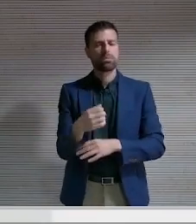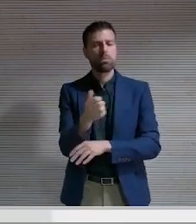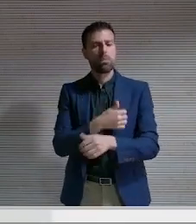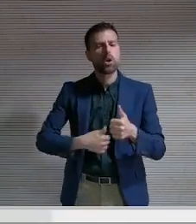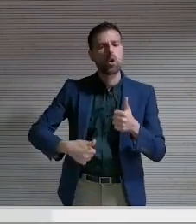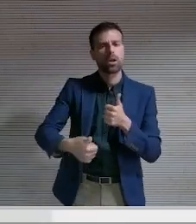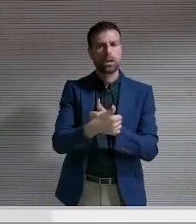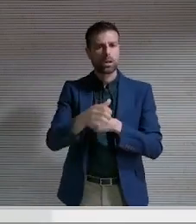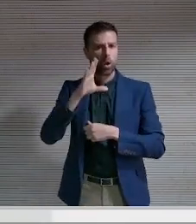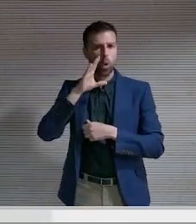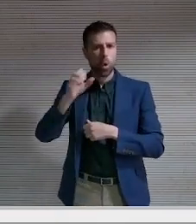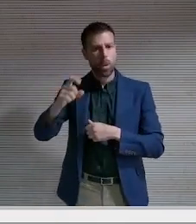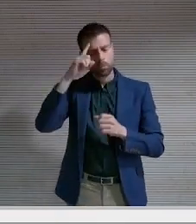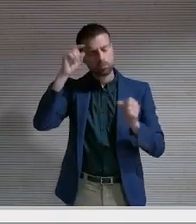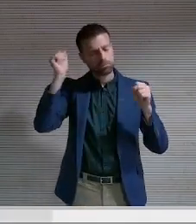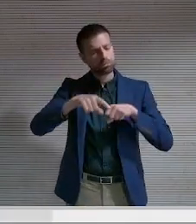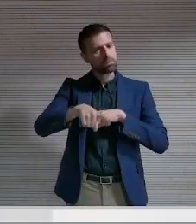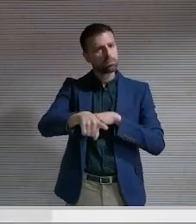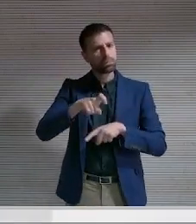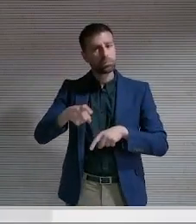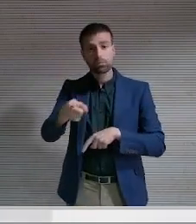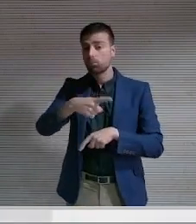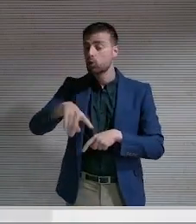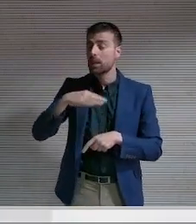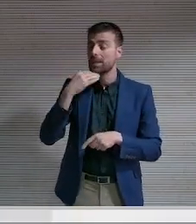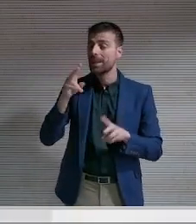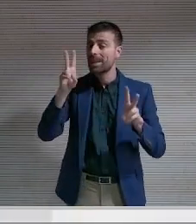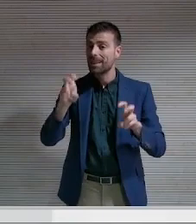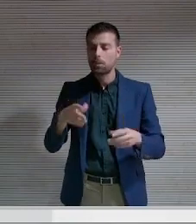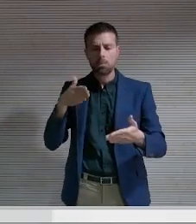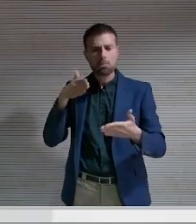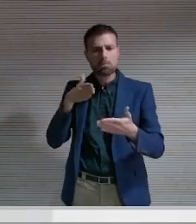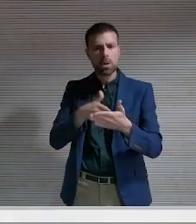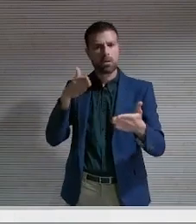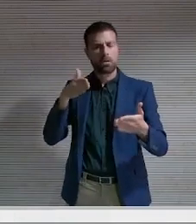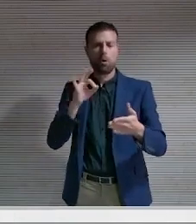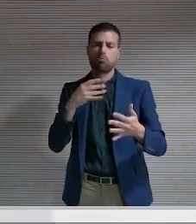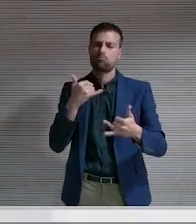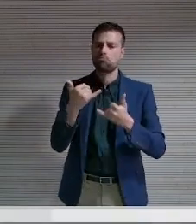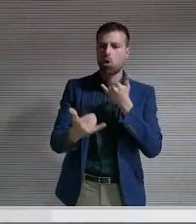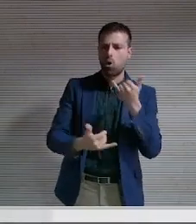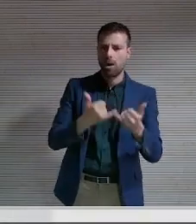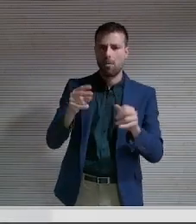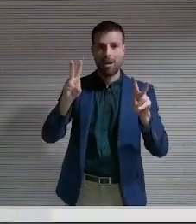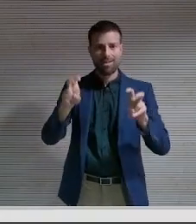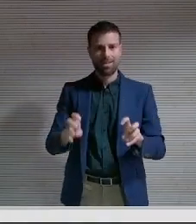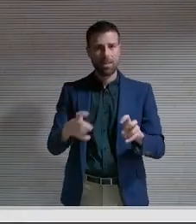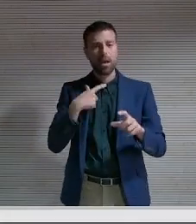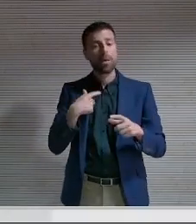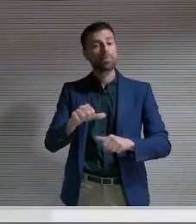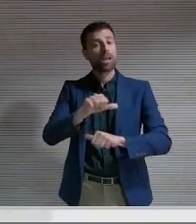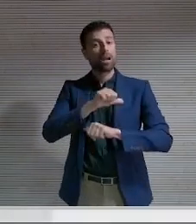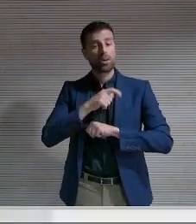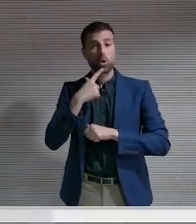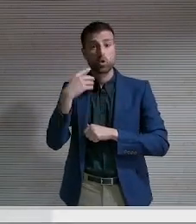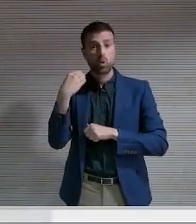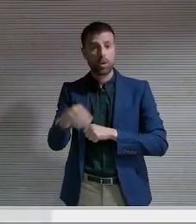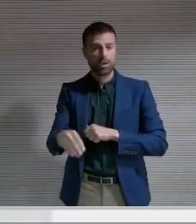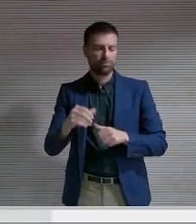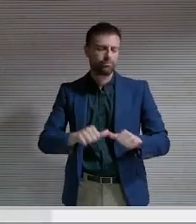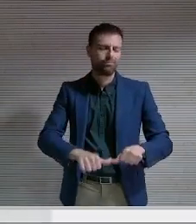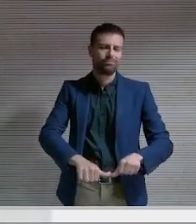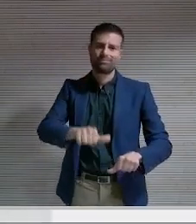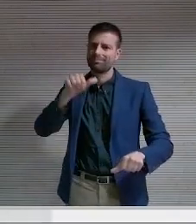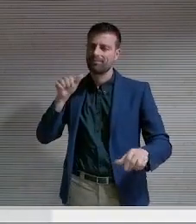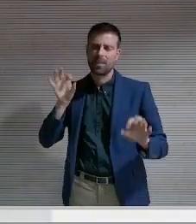del govern. Saben que aquest gap o aquesta bretxa pel que fa a l'atur juvenil és històrica,